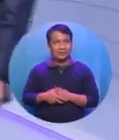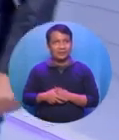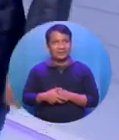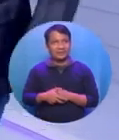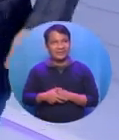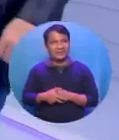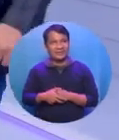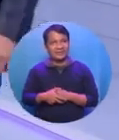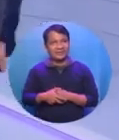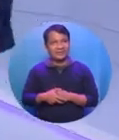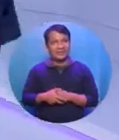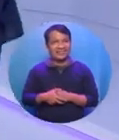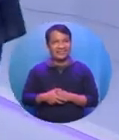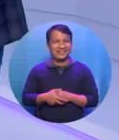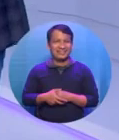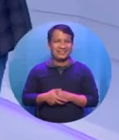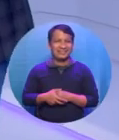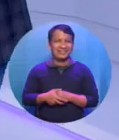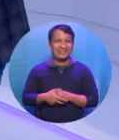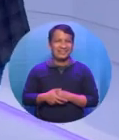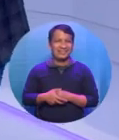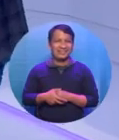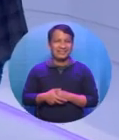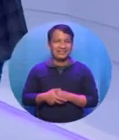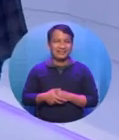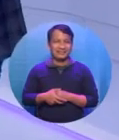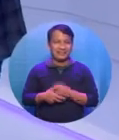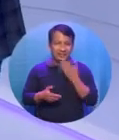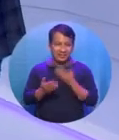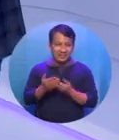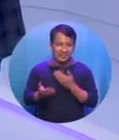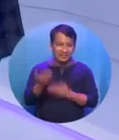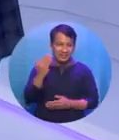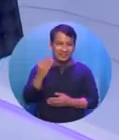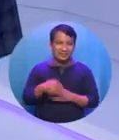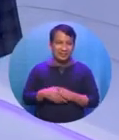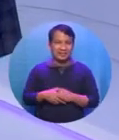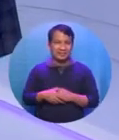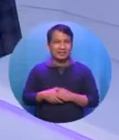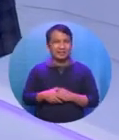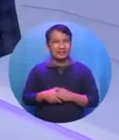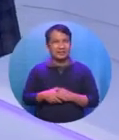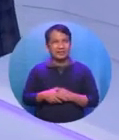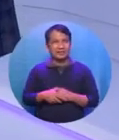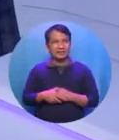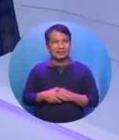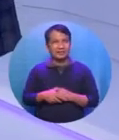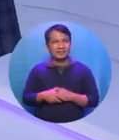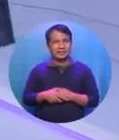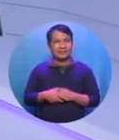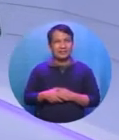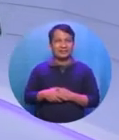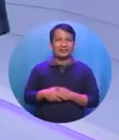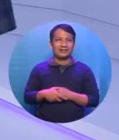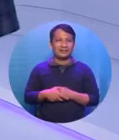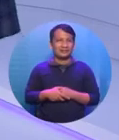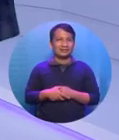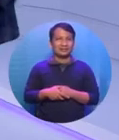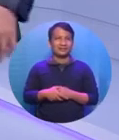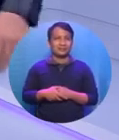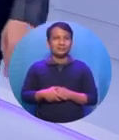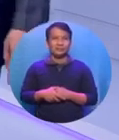Hello, Chan po! Okay, good. Ma'am Chan, magandang umaga. Magandang umaga po. Yeah.